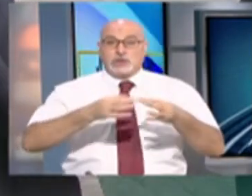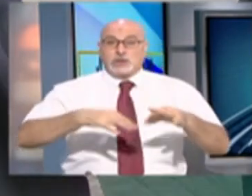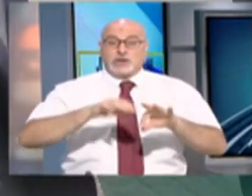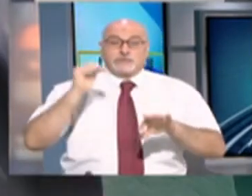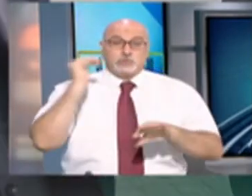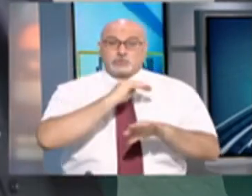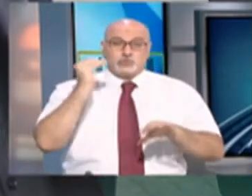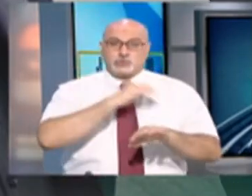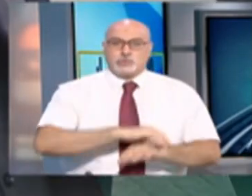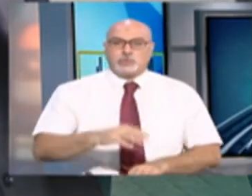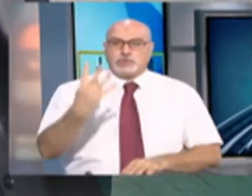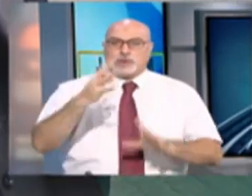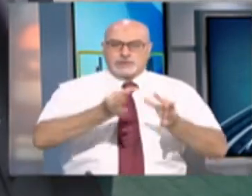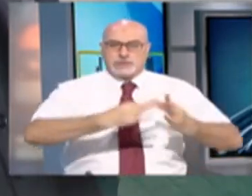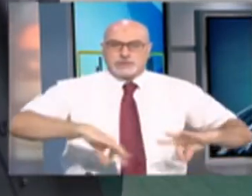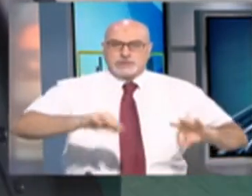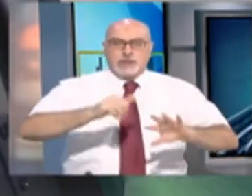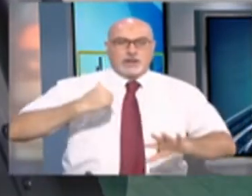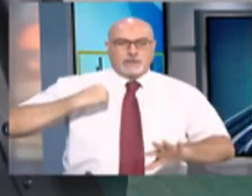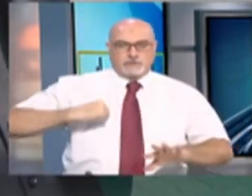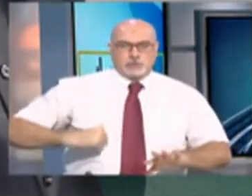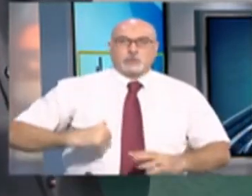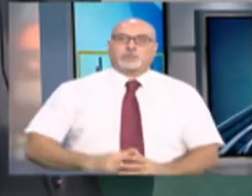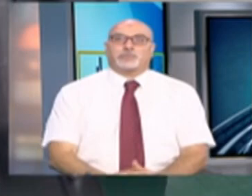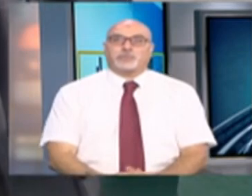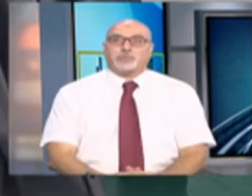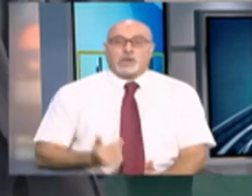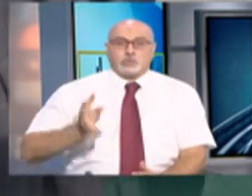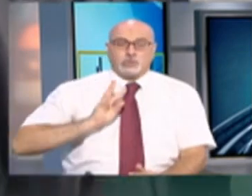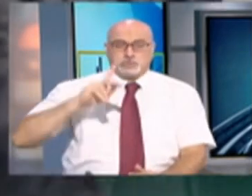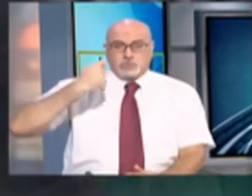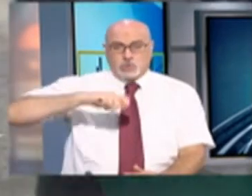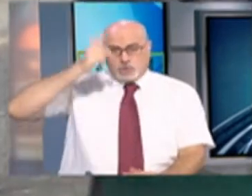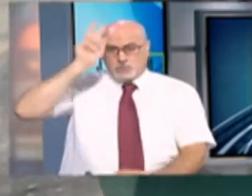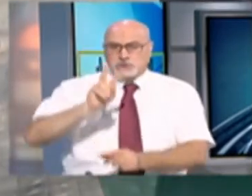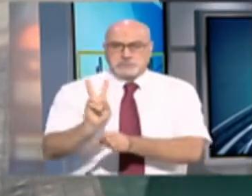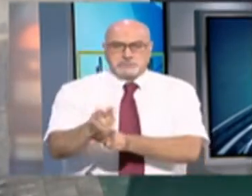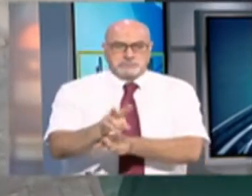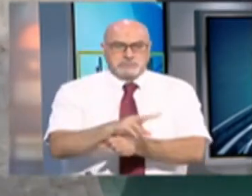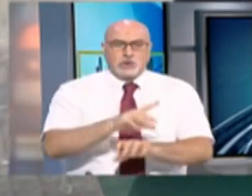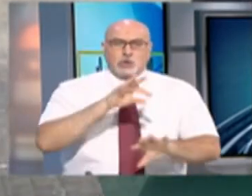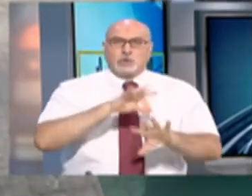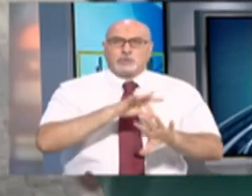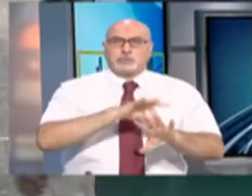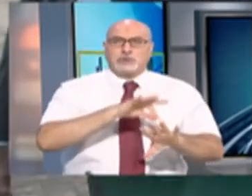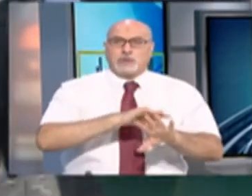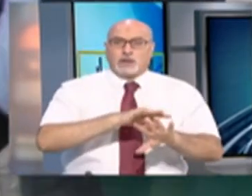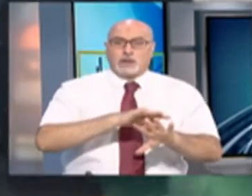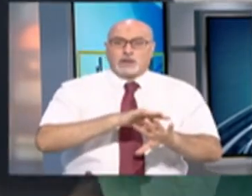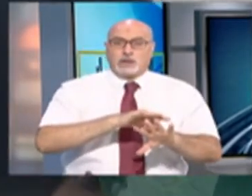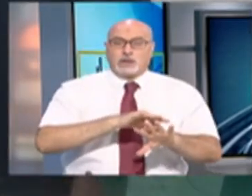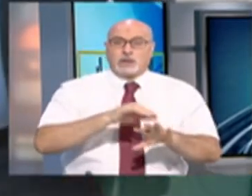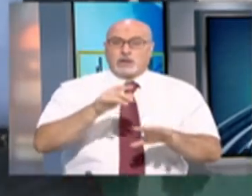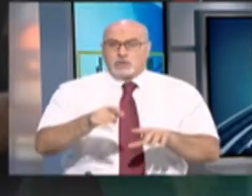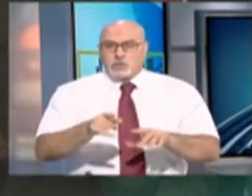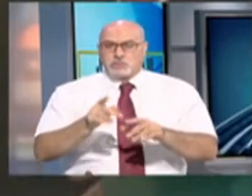أربع غرف للعمليات. السيد رئيس الجمهورية طاف بمرافق هذه المؤسسة الاستشفائية العمومية واطلع